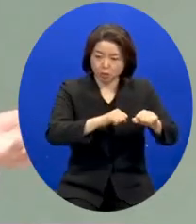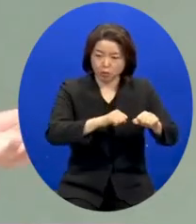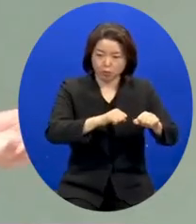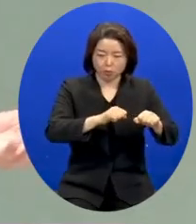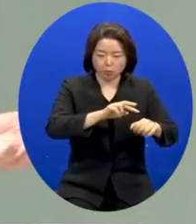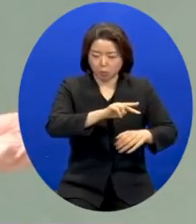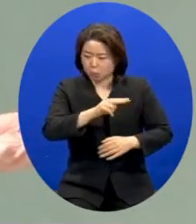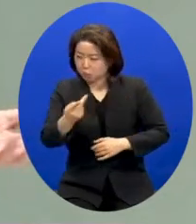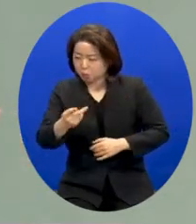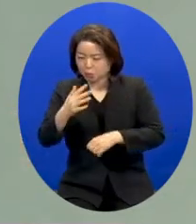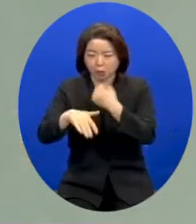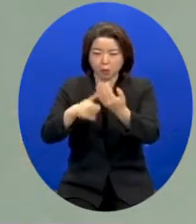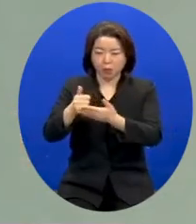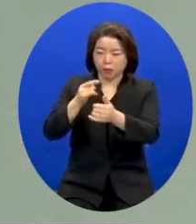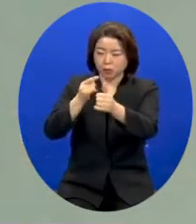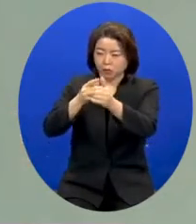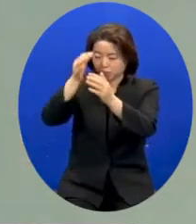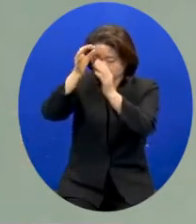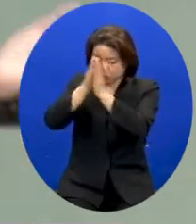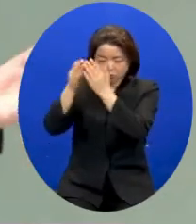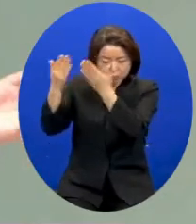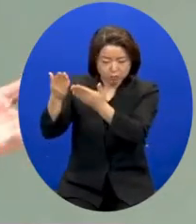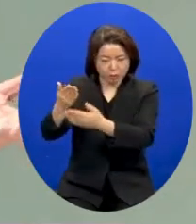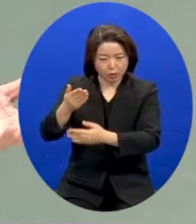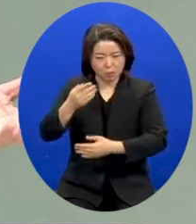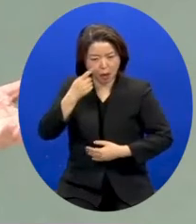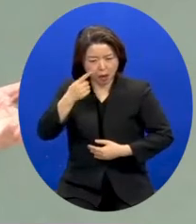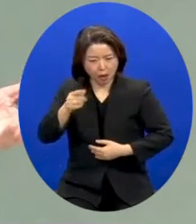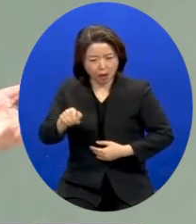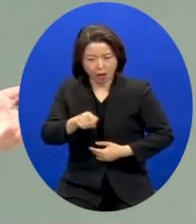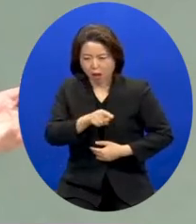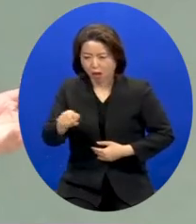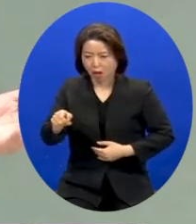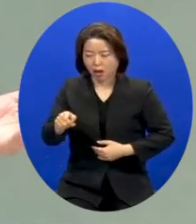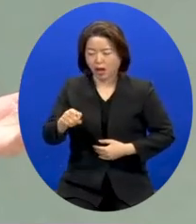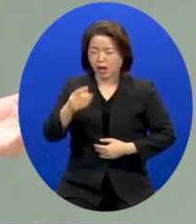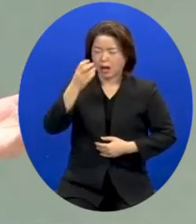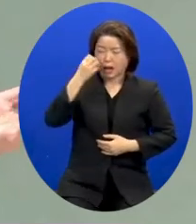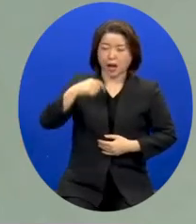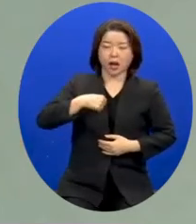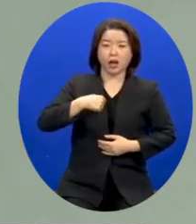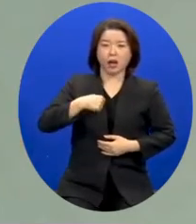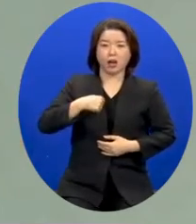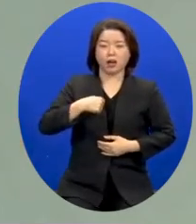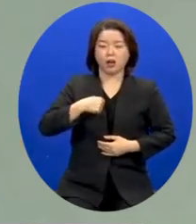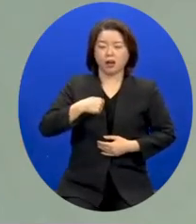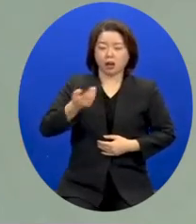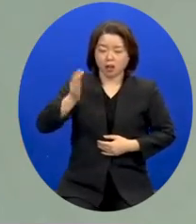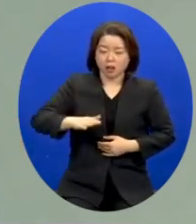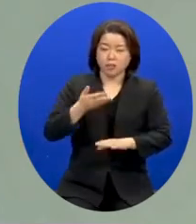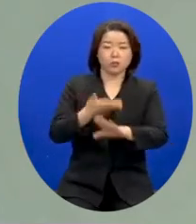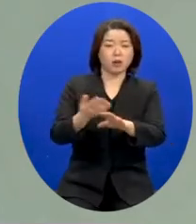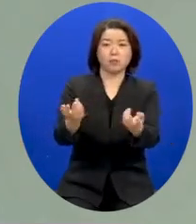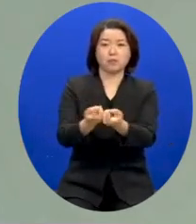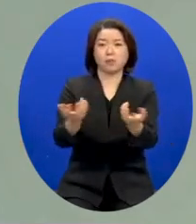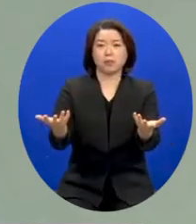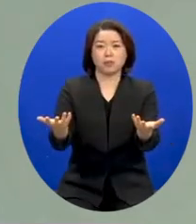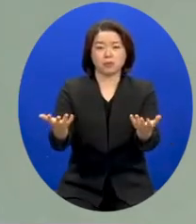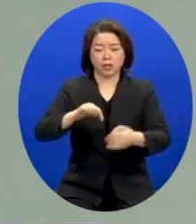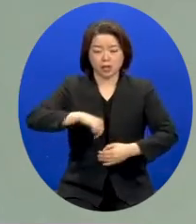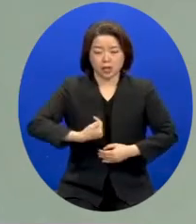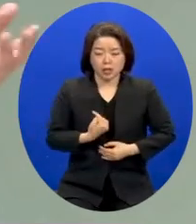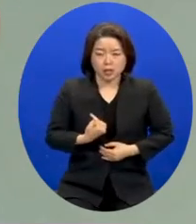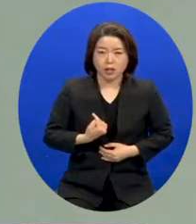맞을까? 그러면서도 다를 리 방법이 없는 거예요. 자기 자신을 어떻게 추스려야